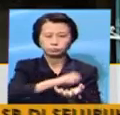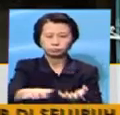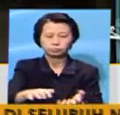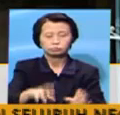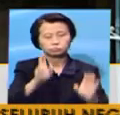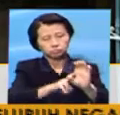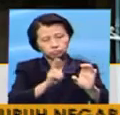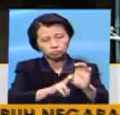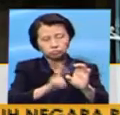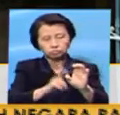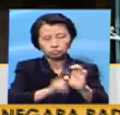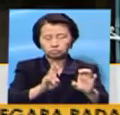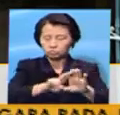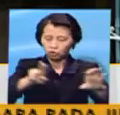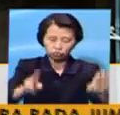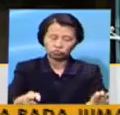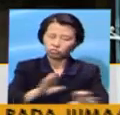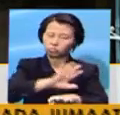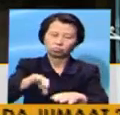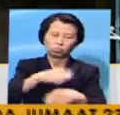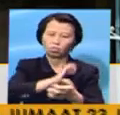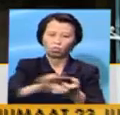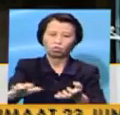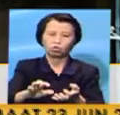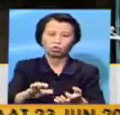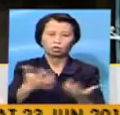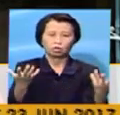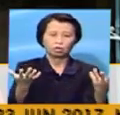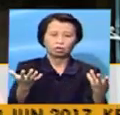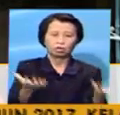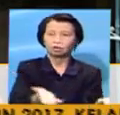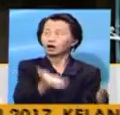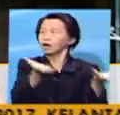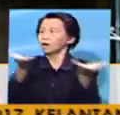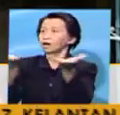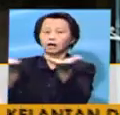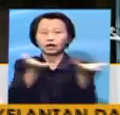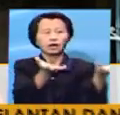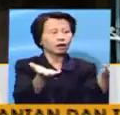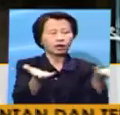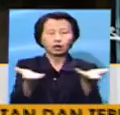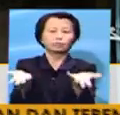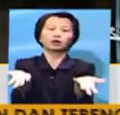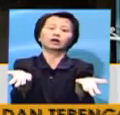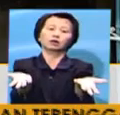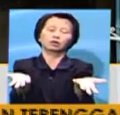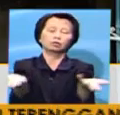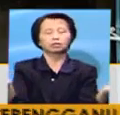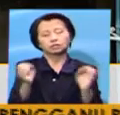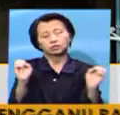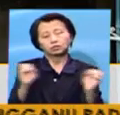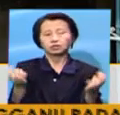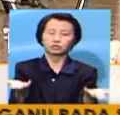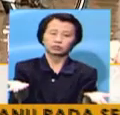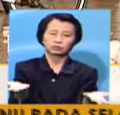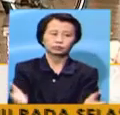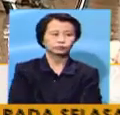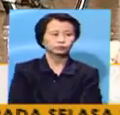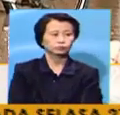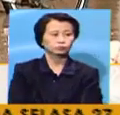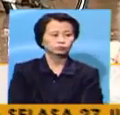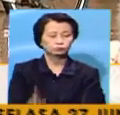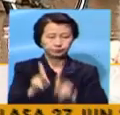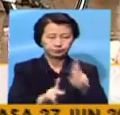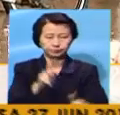lagi kan tak boleh nak buat apalah tu dah tak boleh tak ada tempat nak angkat dah tak ada tempat nak alih dah redaah